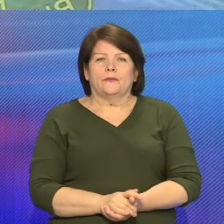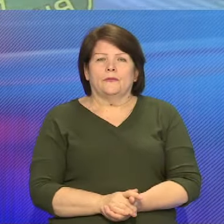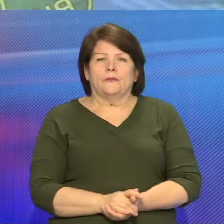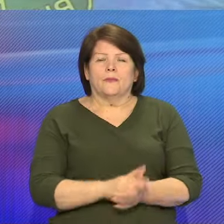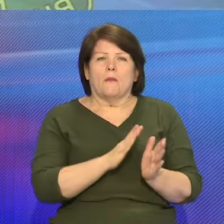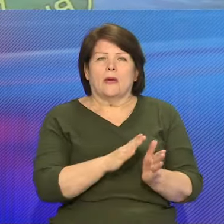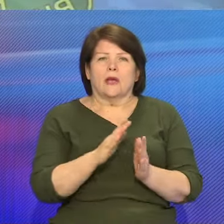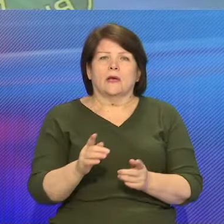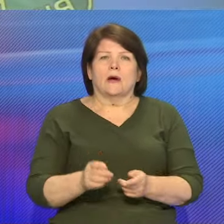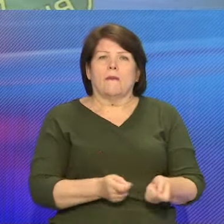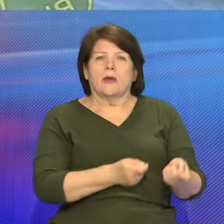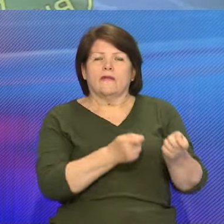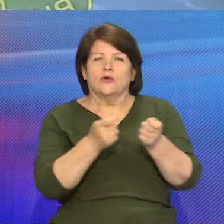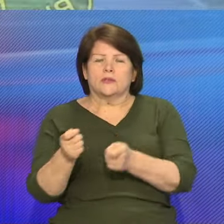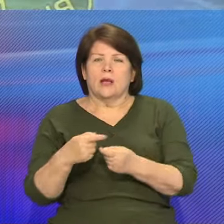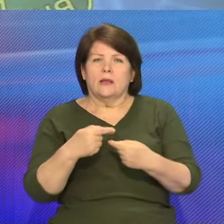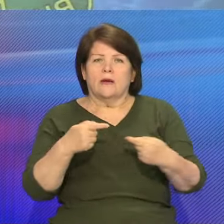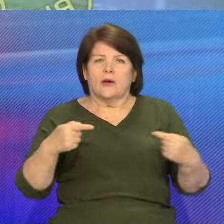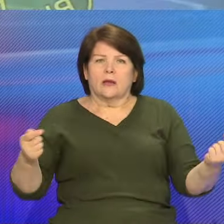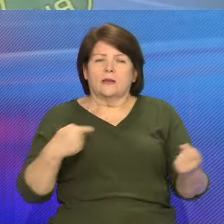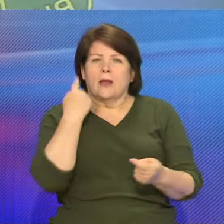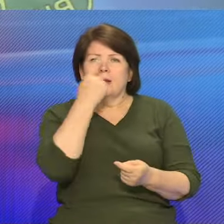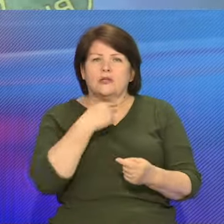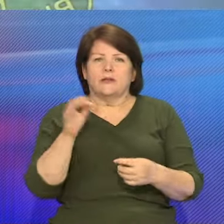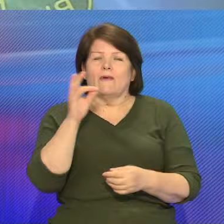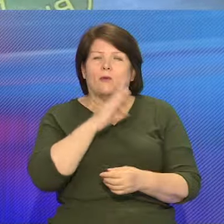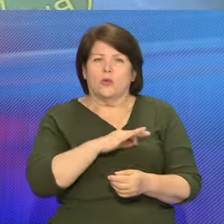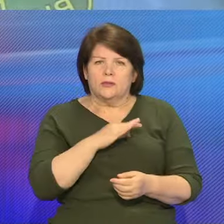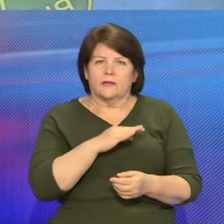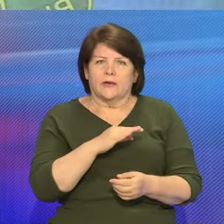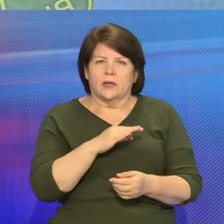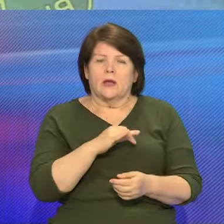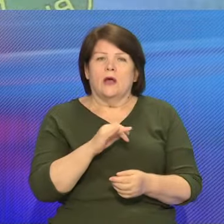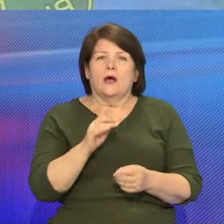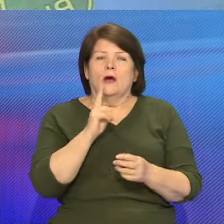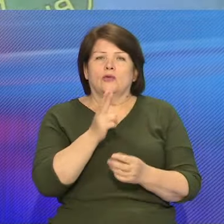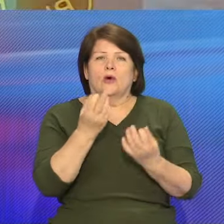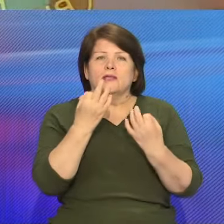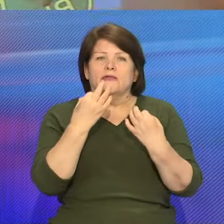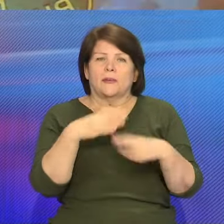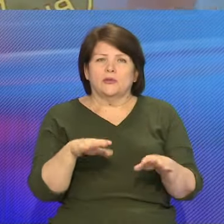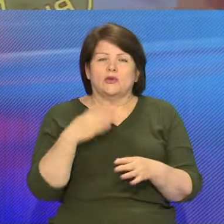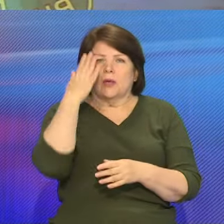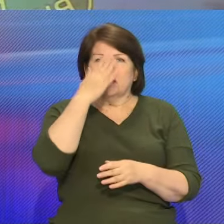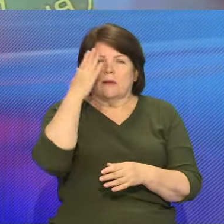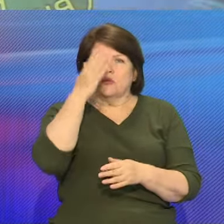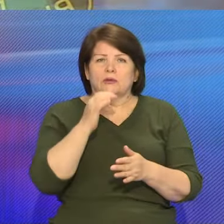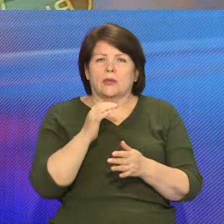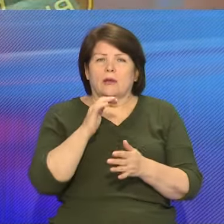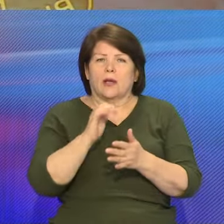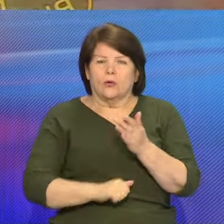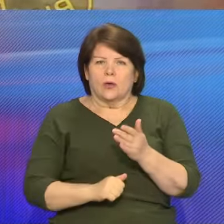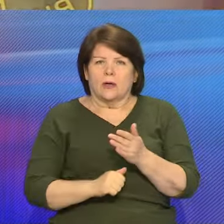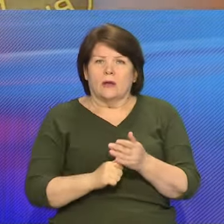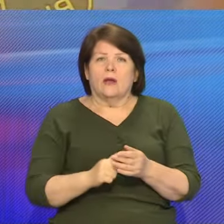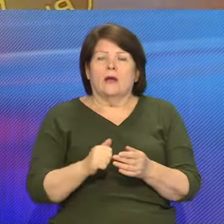Парадак перамяшчэння тавараў для асабістага карыстання і тых, што вызвалены ад уплаты мытных плацяжоў. Часовы ўвоз